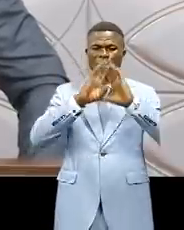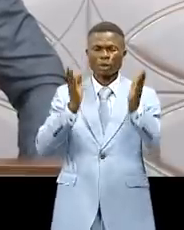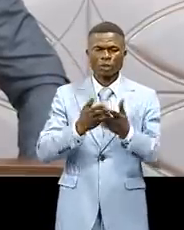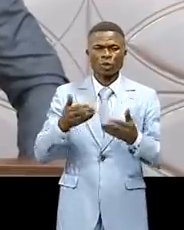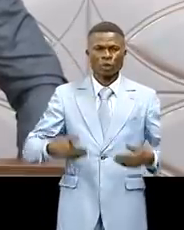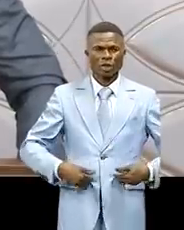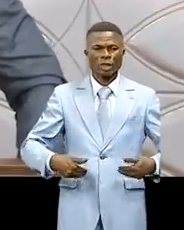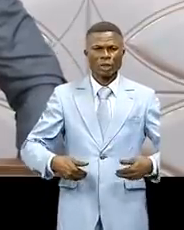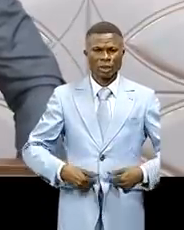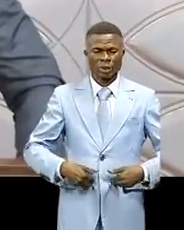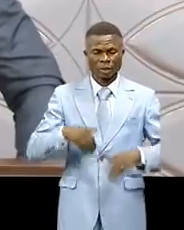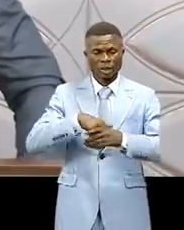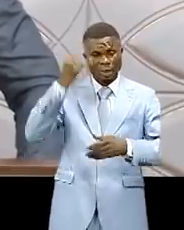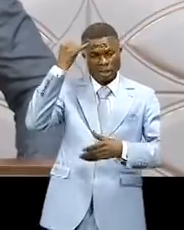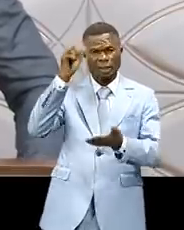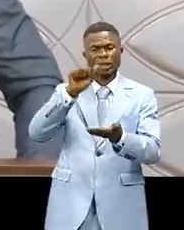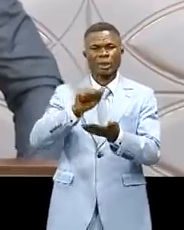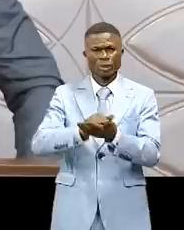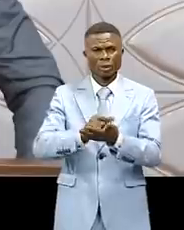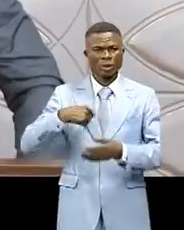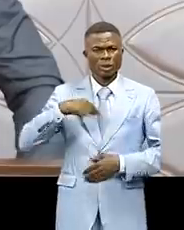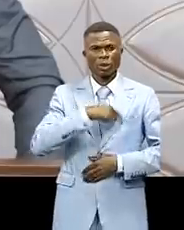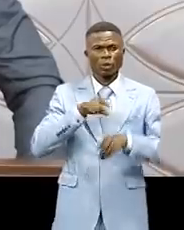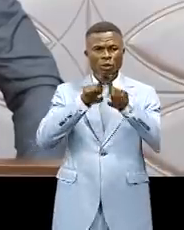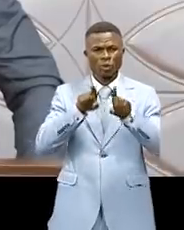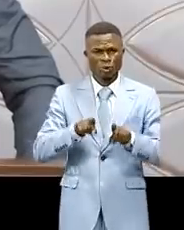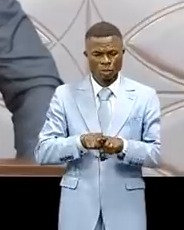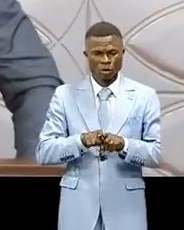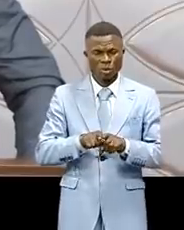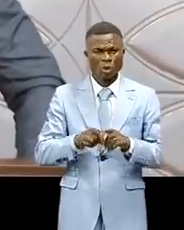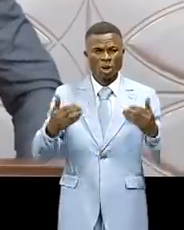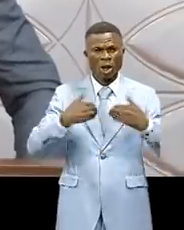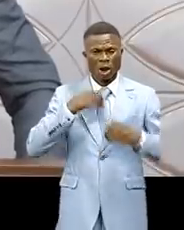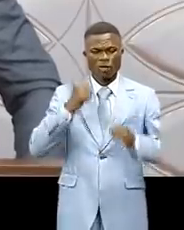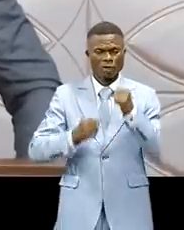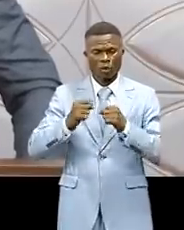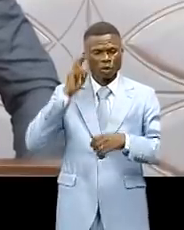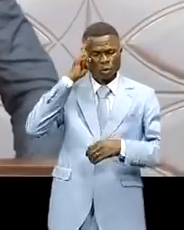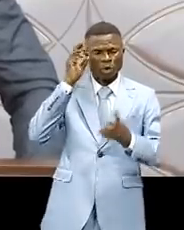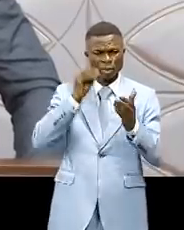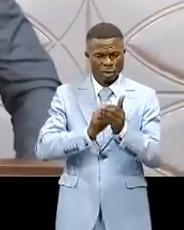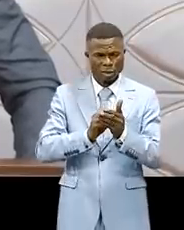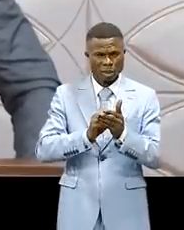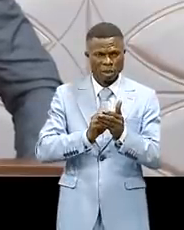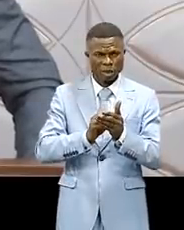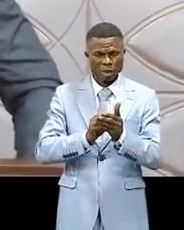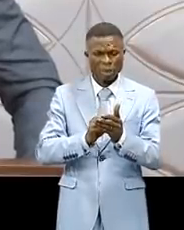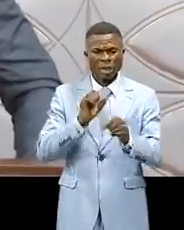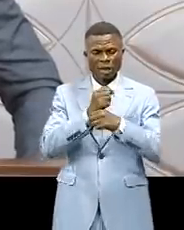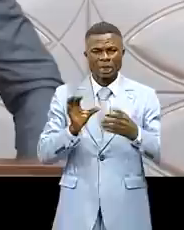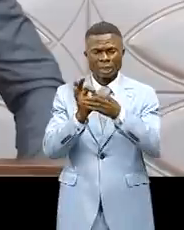dans cet élan nous devons aussi avoir le courage de repenser et de retisser les liens culturels